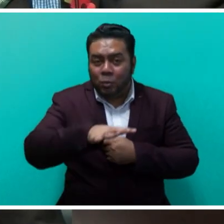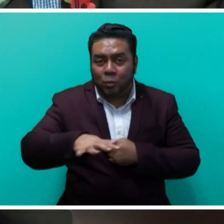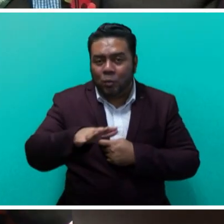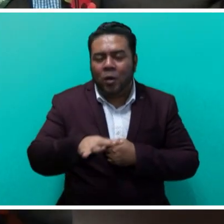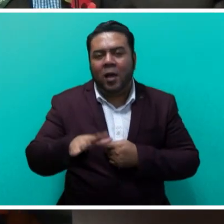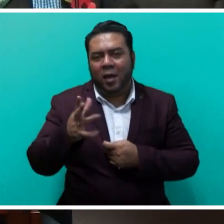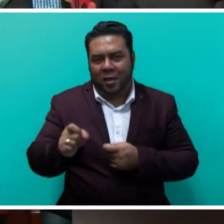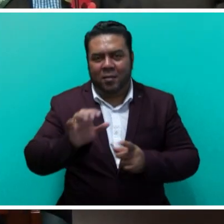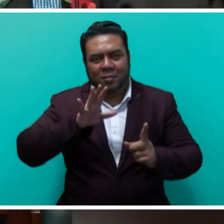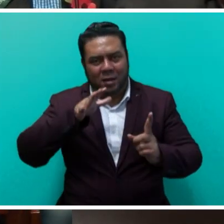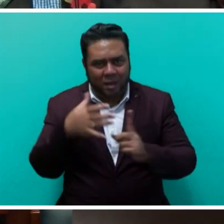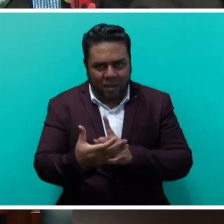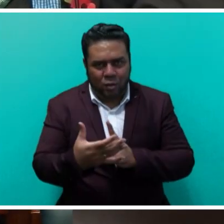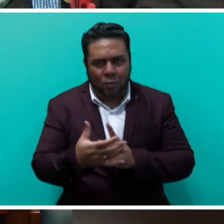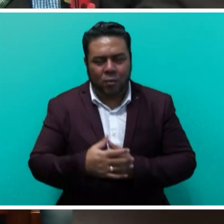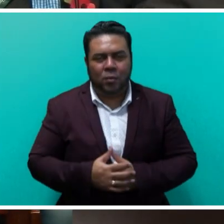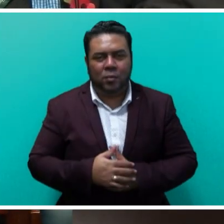kena itoka.